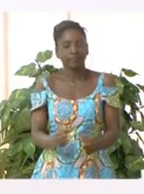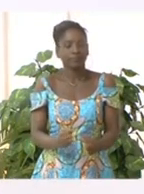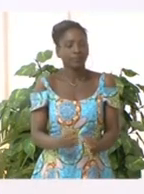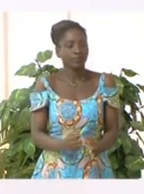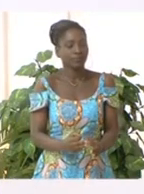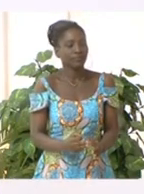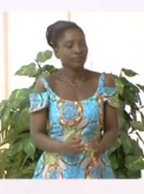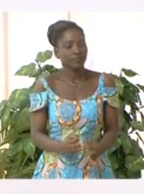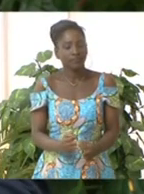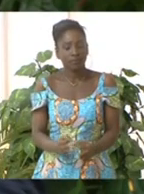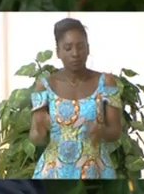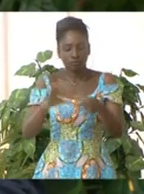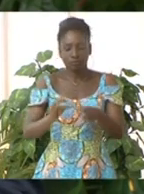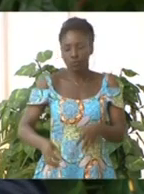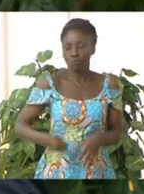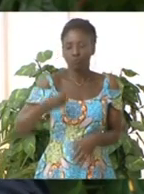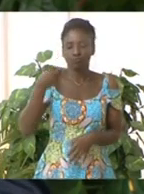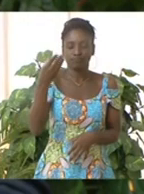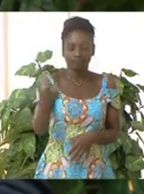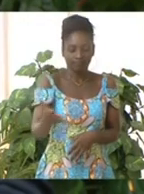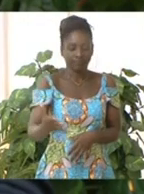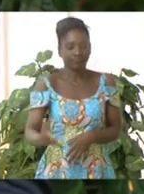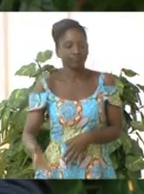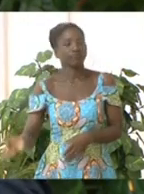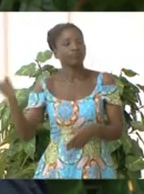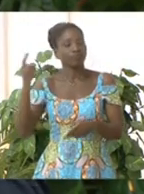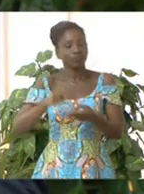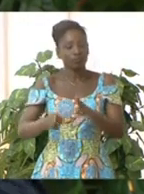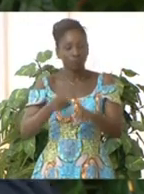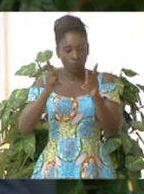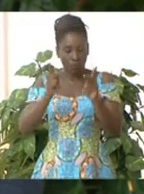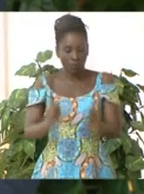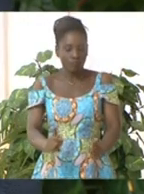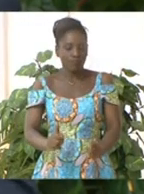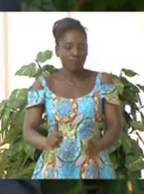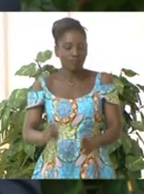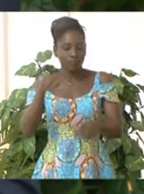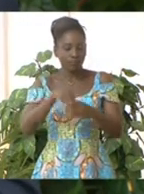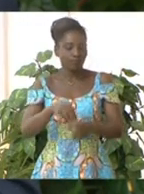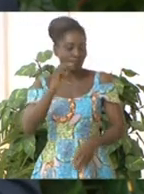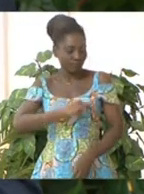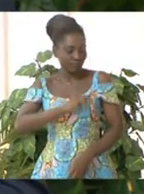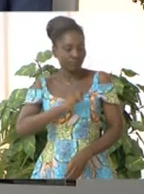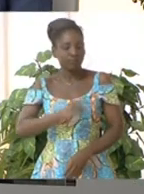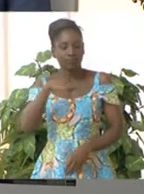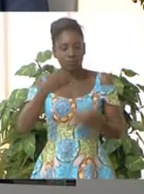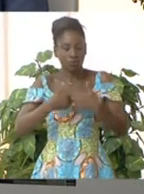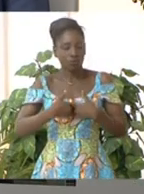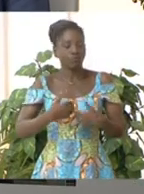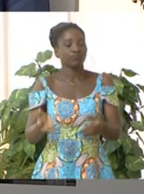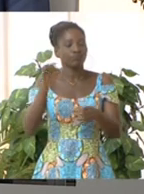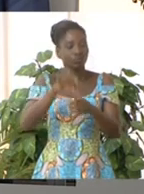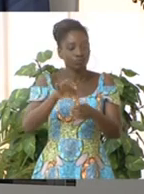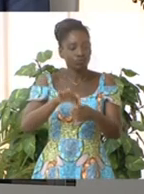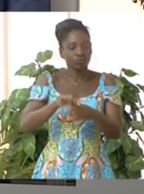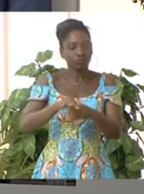donner le nombre, le personnel d'astreinte de chaque département lors de la